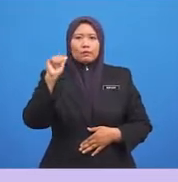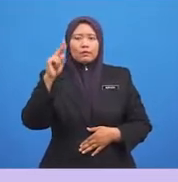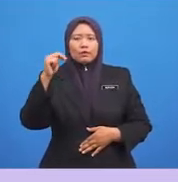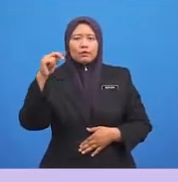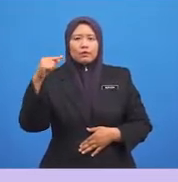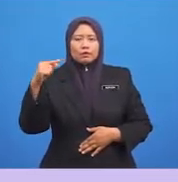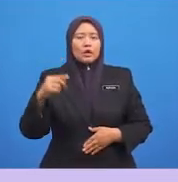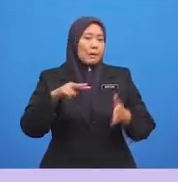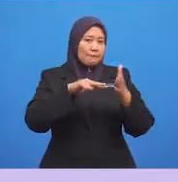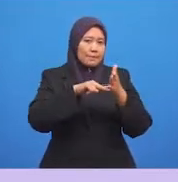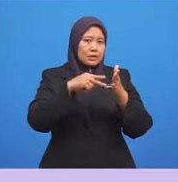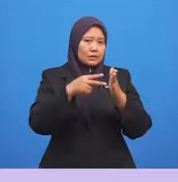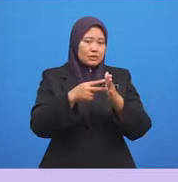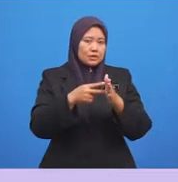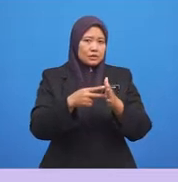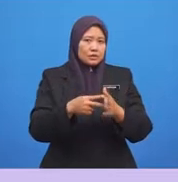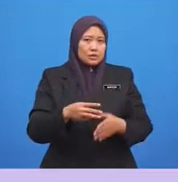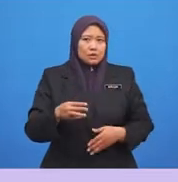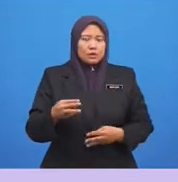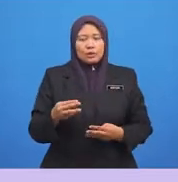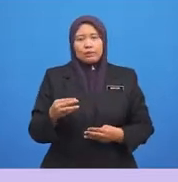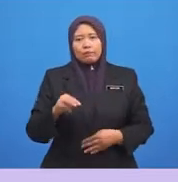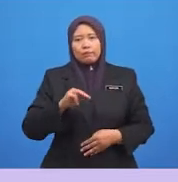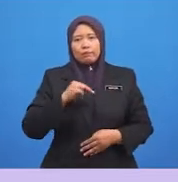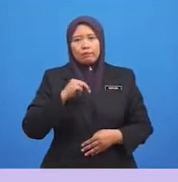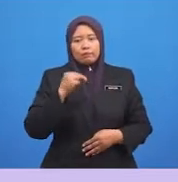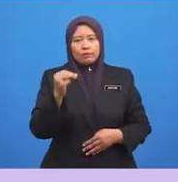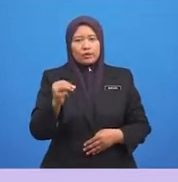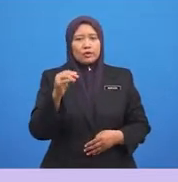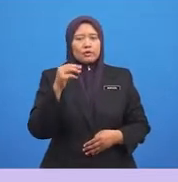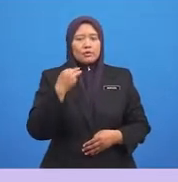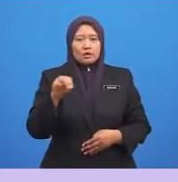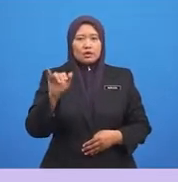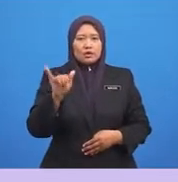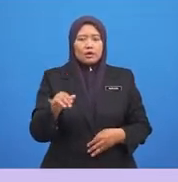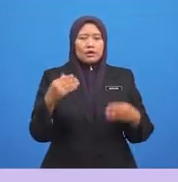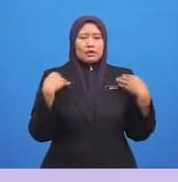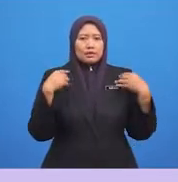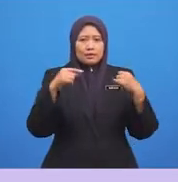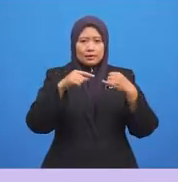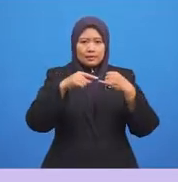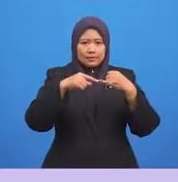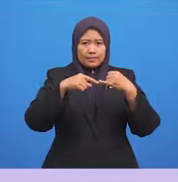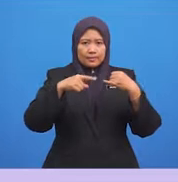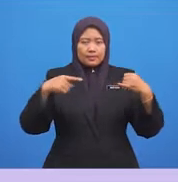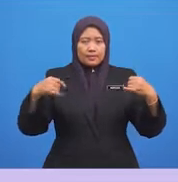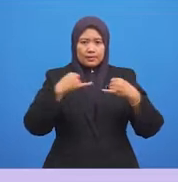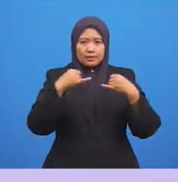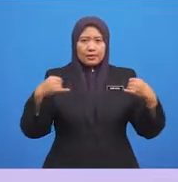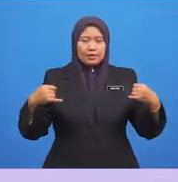yang bermaksud mereka yang mempunyai tali persaudaraan yang